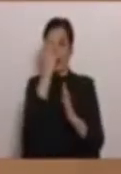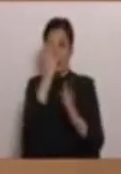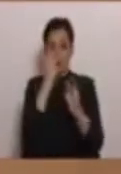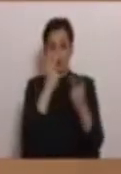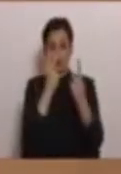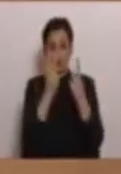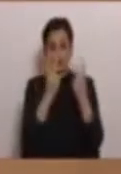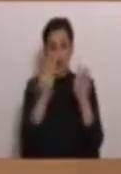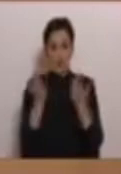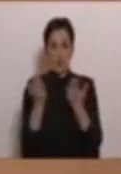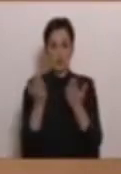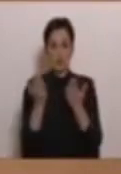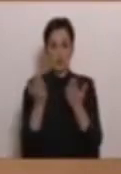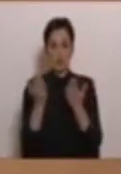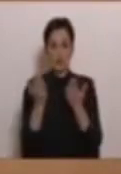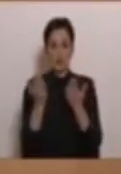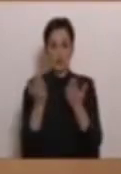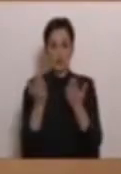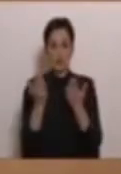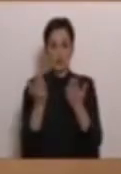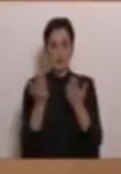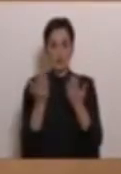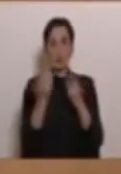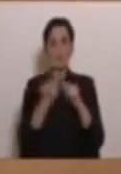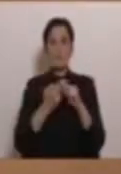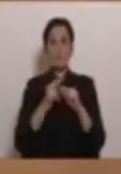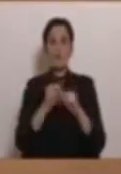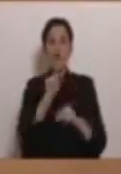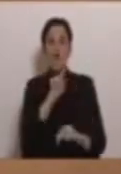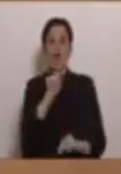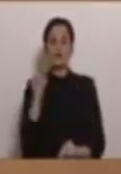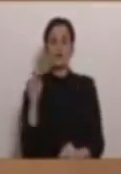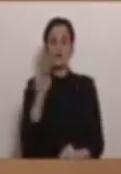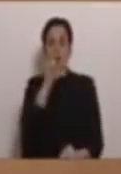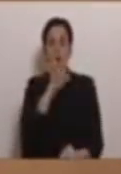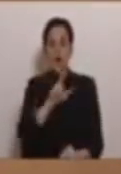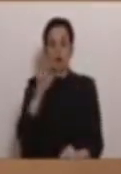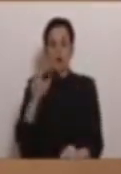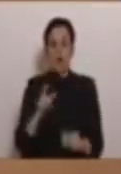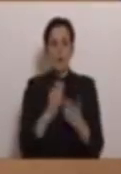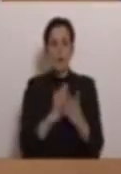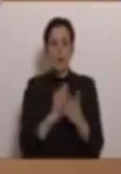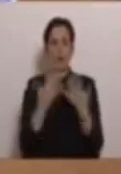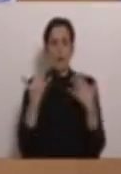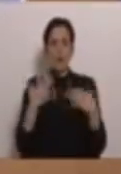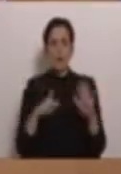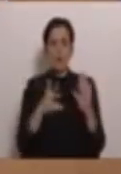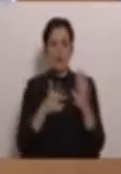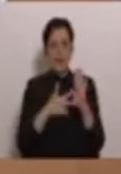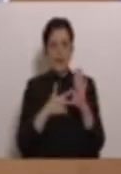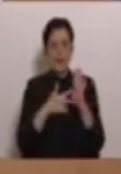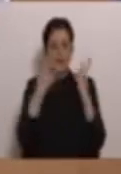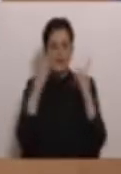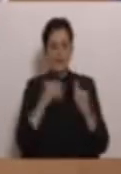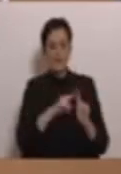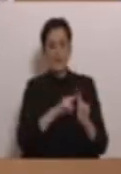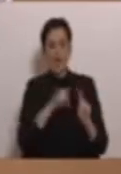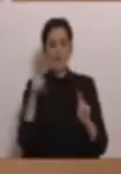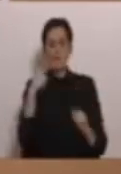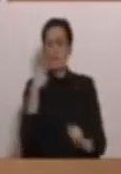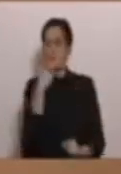შეიძლება. და ეს არიან ადამიანები, რომელსაც უკვე 8 დღის მანძილზე ამოკერილი აქვს